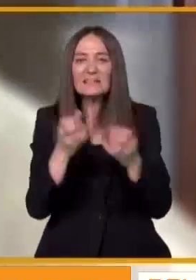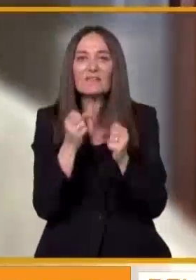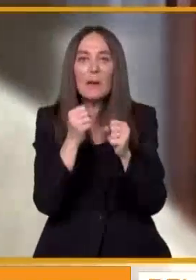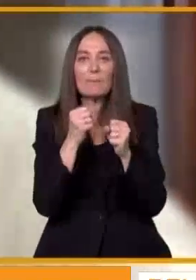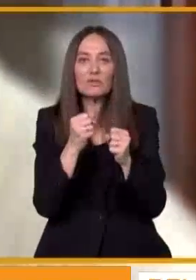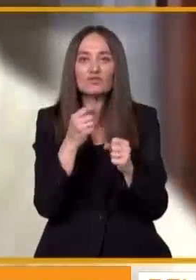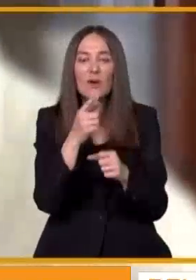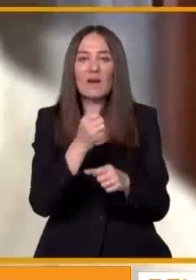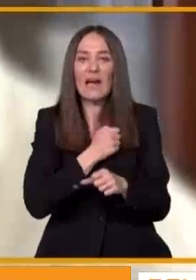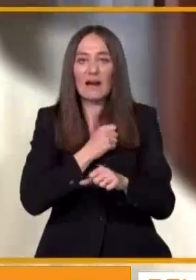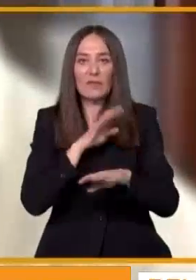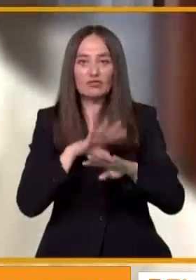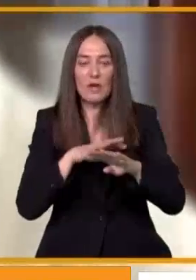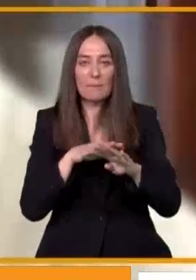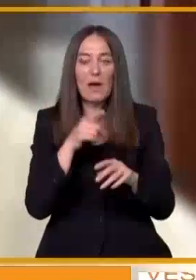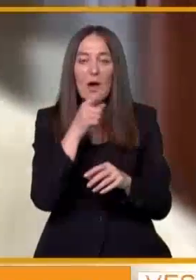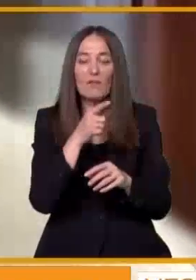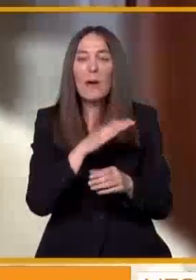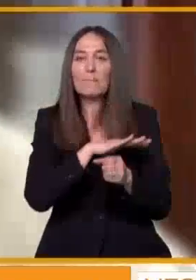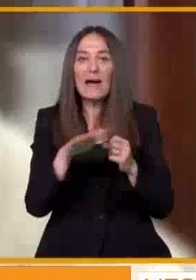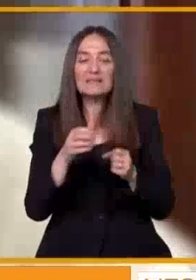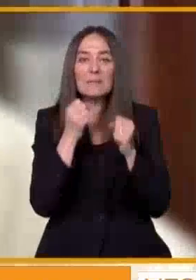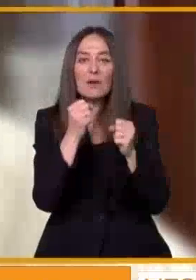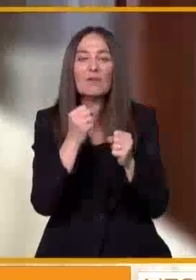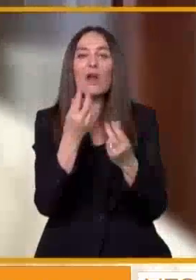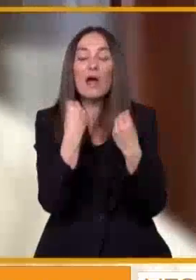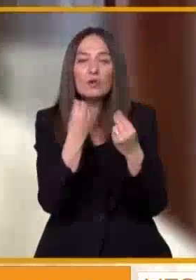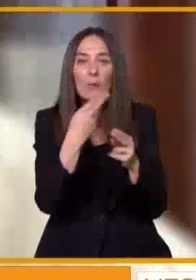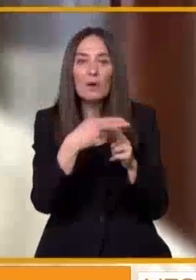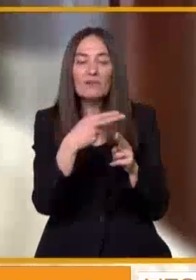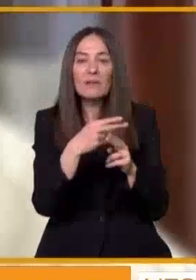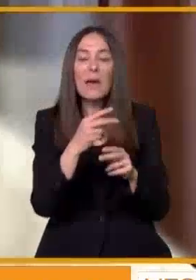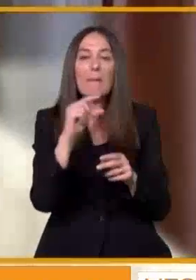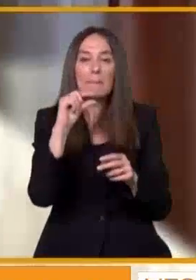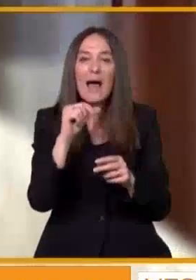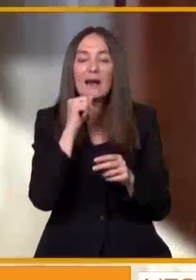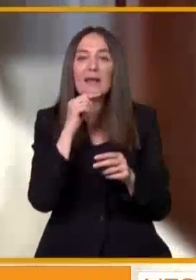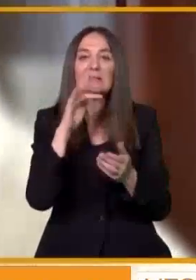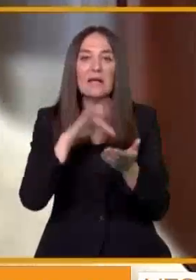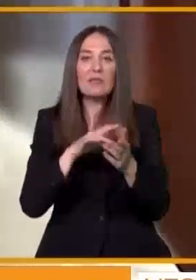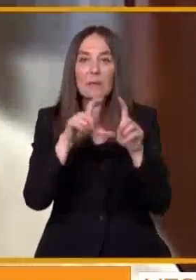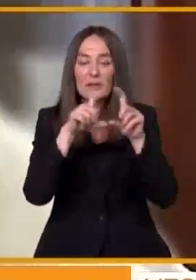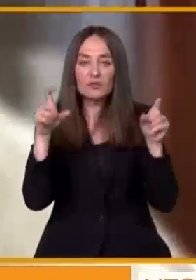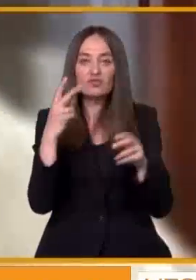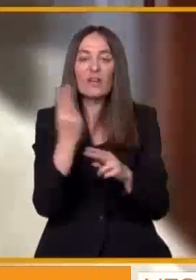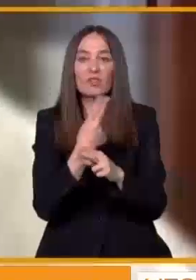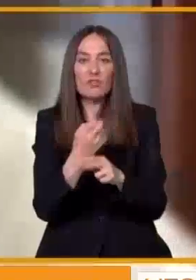garantna šema, dakle masivna podrška likvidnosti upravo tih malih srednjih preduzeća, preduzetnika.